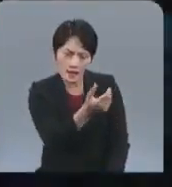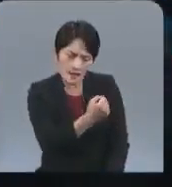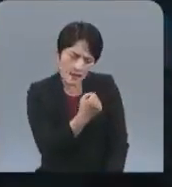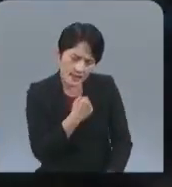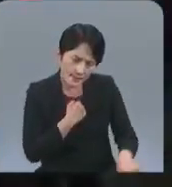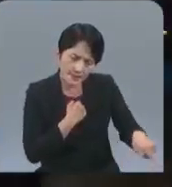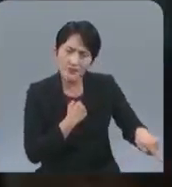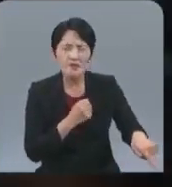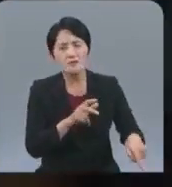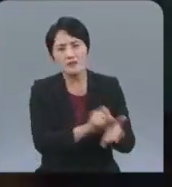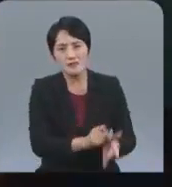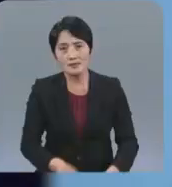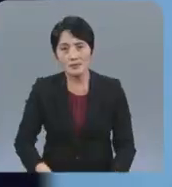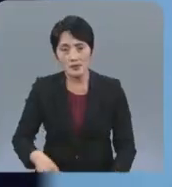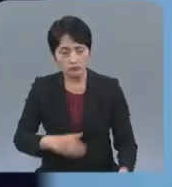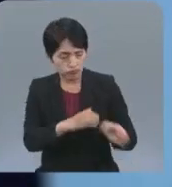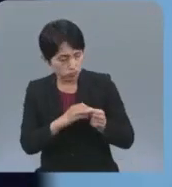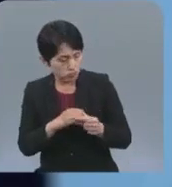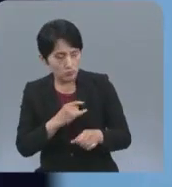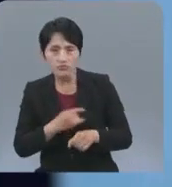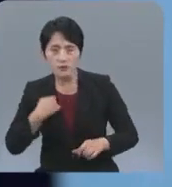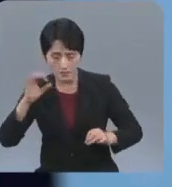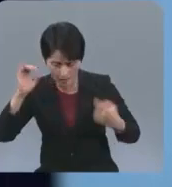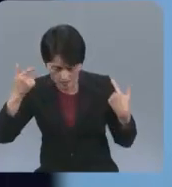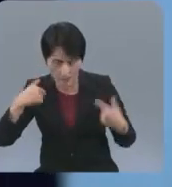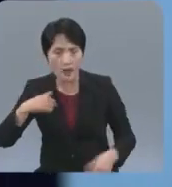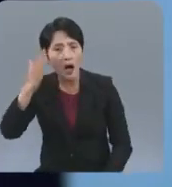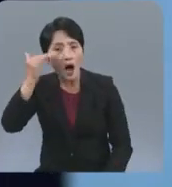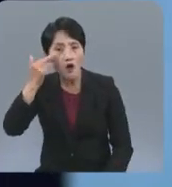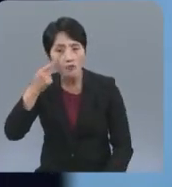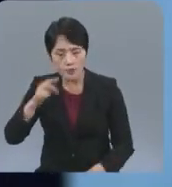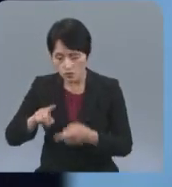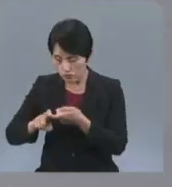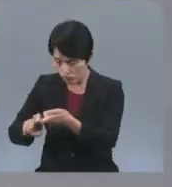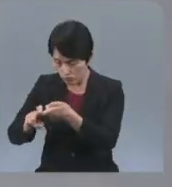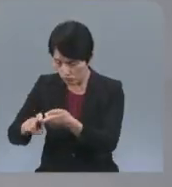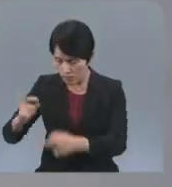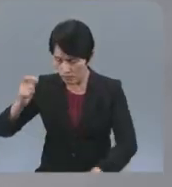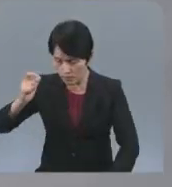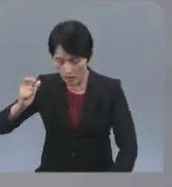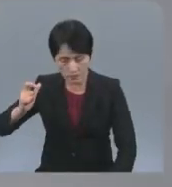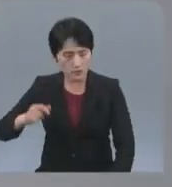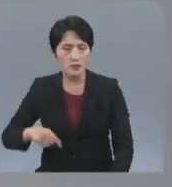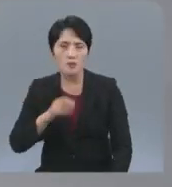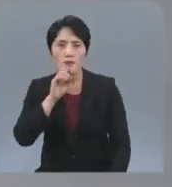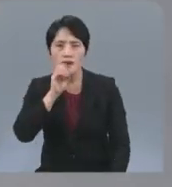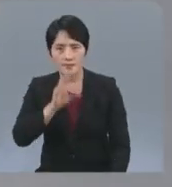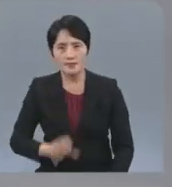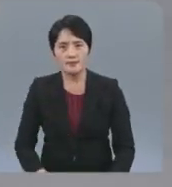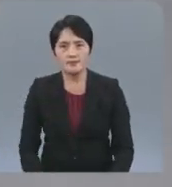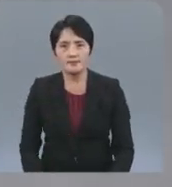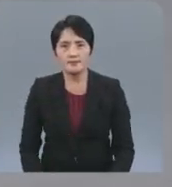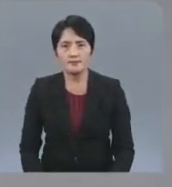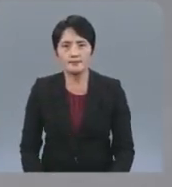сил ранее был принят закон позволяющий превентивное применение ядерного оружия